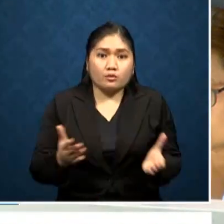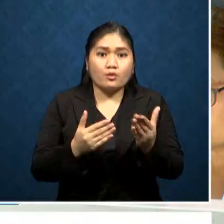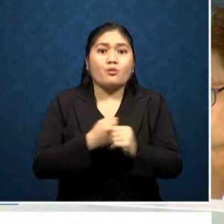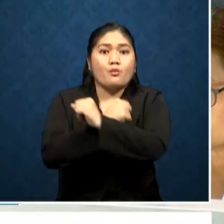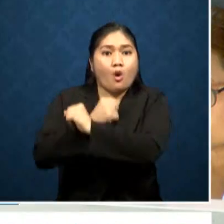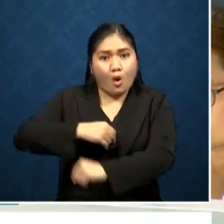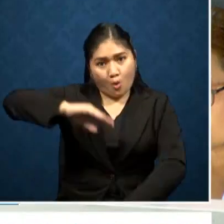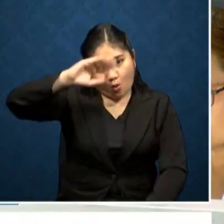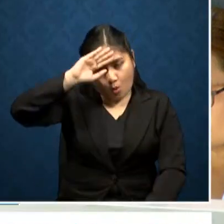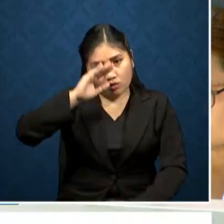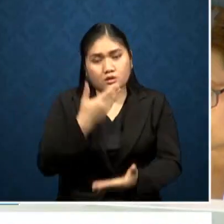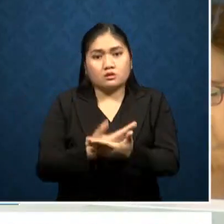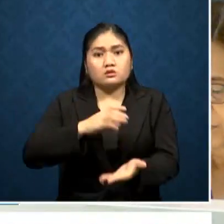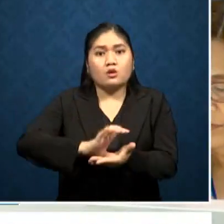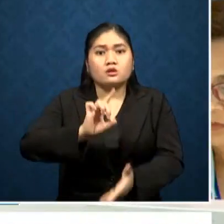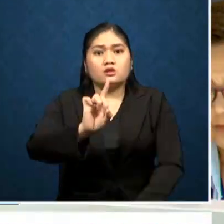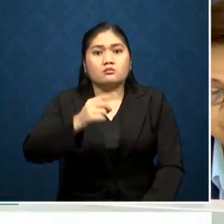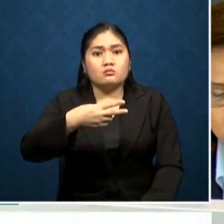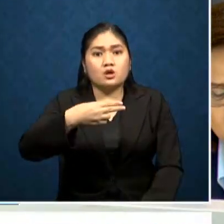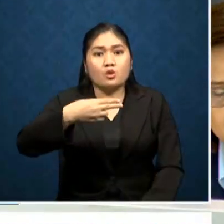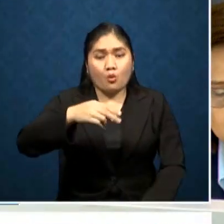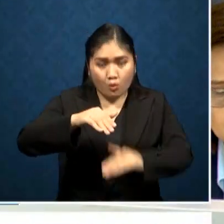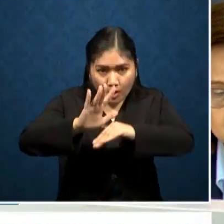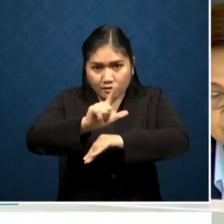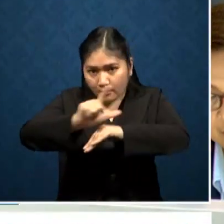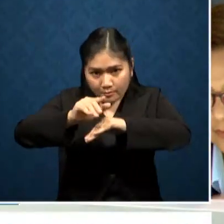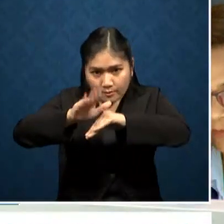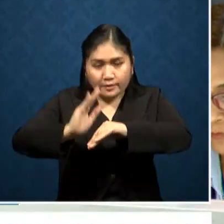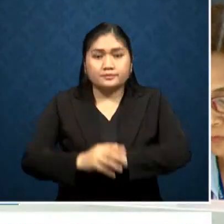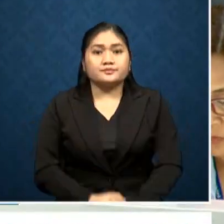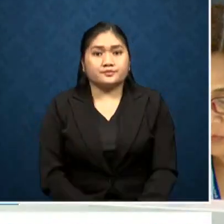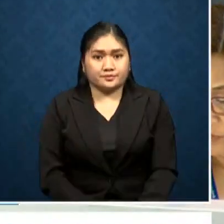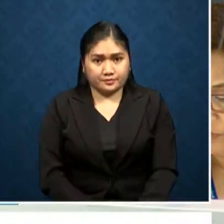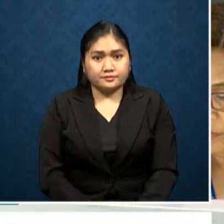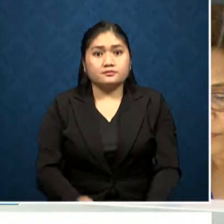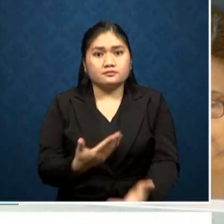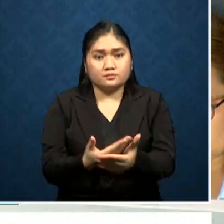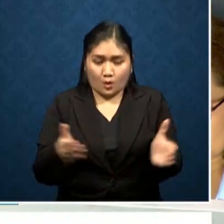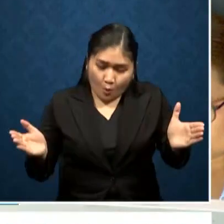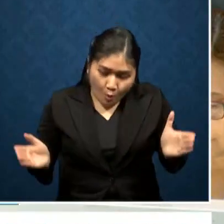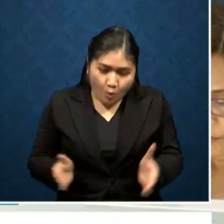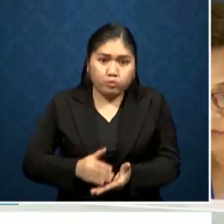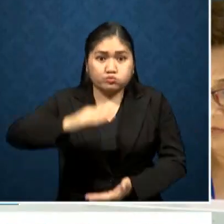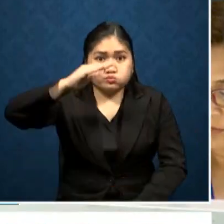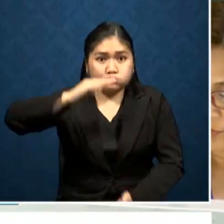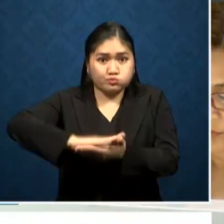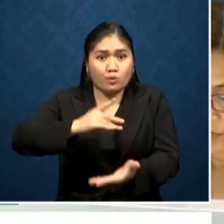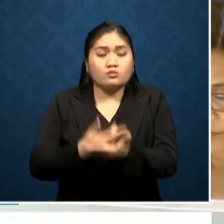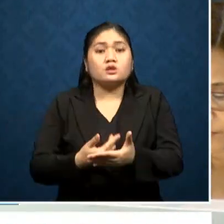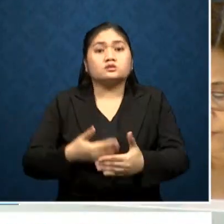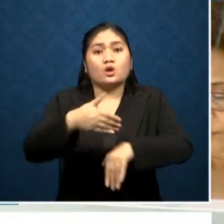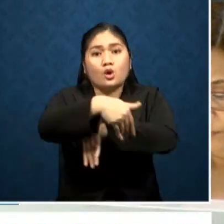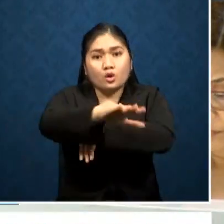โรงเงิน 19,265.42 ล้านบาททั้งหมดเป็งบบริการนอกเมาจ่ายรายหว